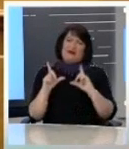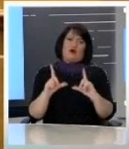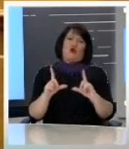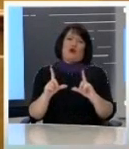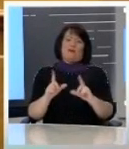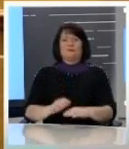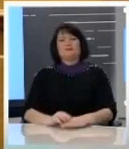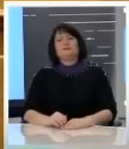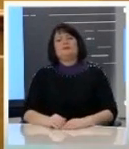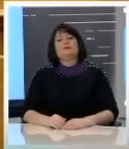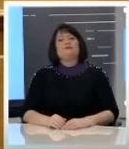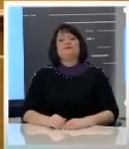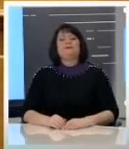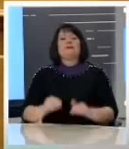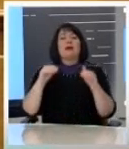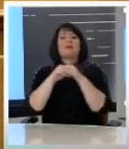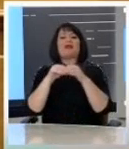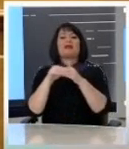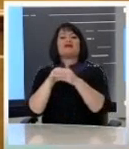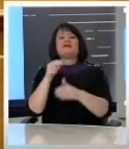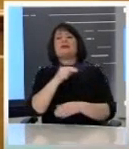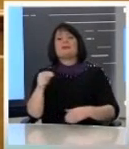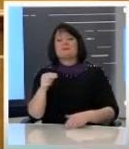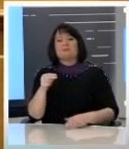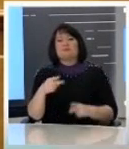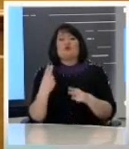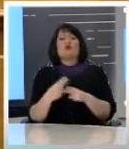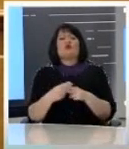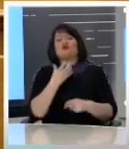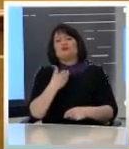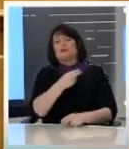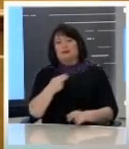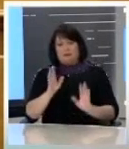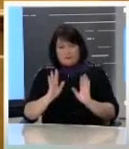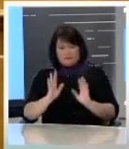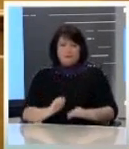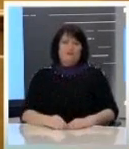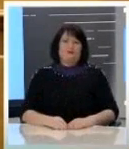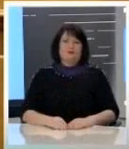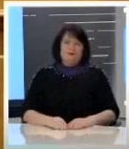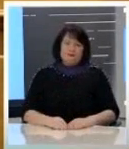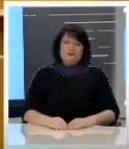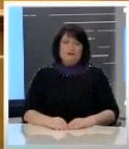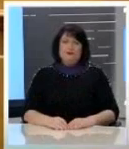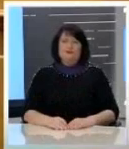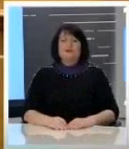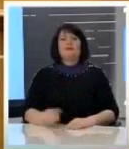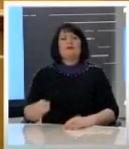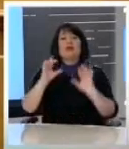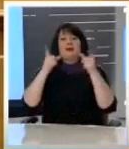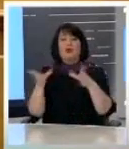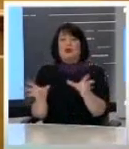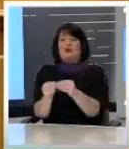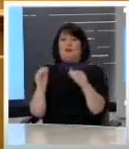εικόνα. Θα σταθώ λίγο στις επενδύσεις, γιατί αυτό είναι κέριο ζήτημα. Ταυτισμένο κόμμα με τις επενδύσεις στη Νέα